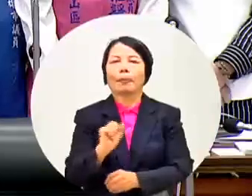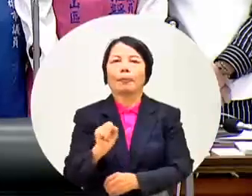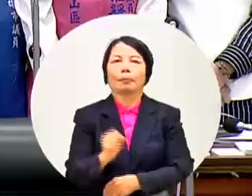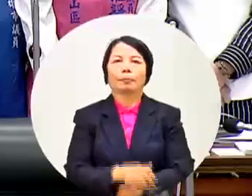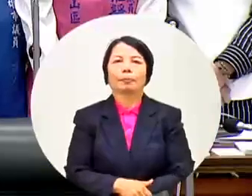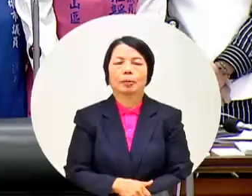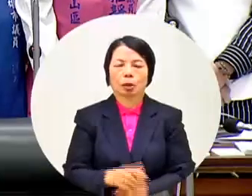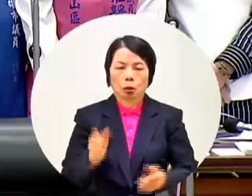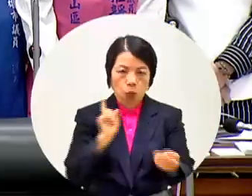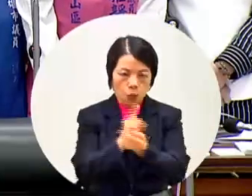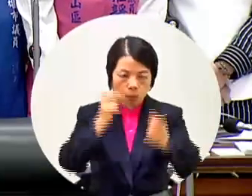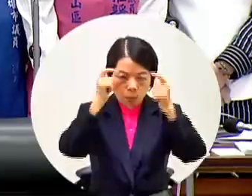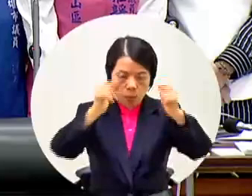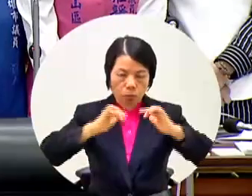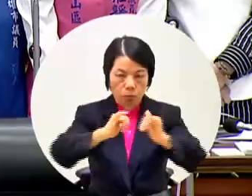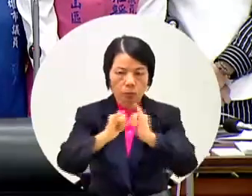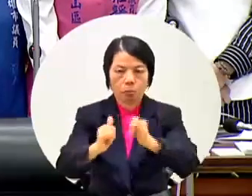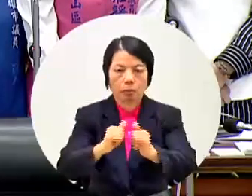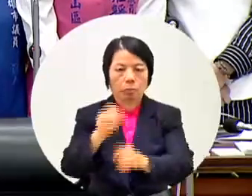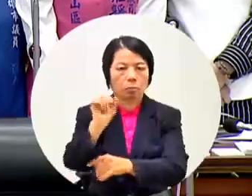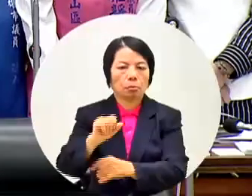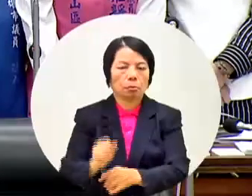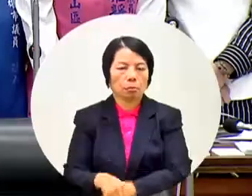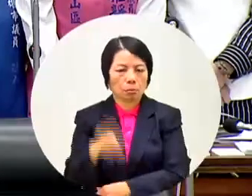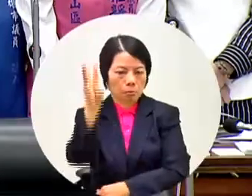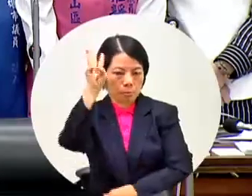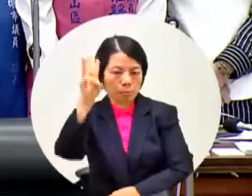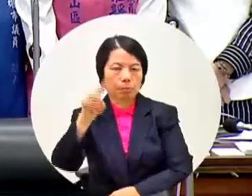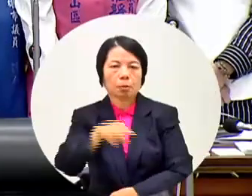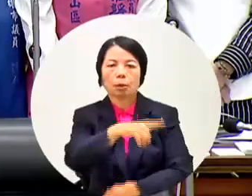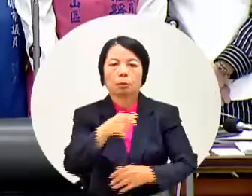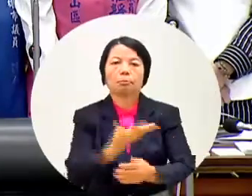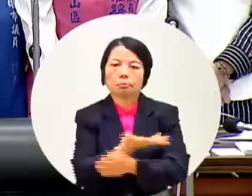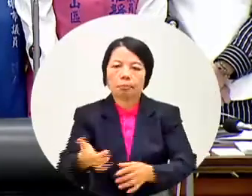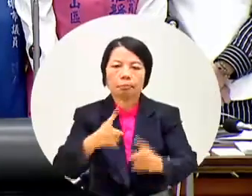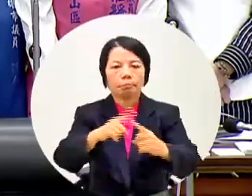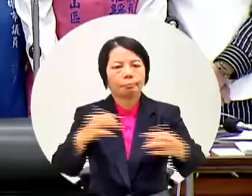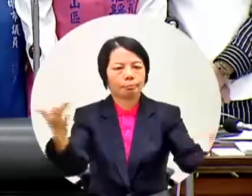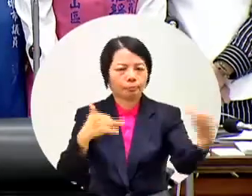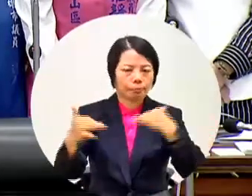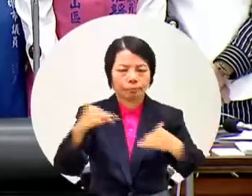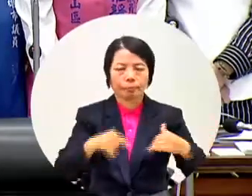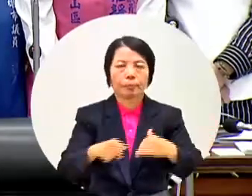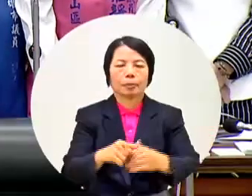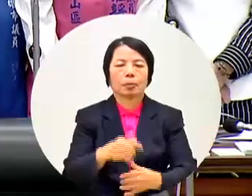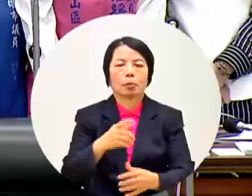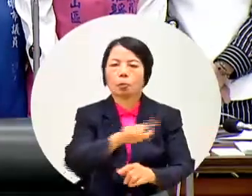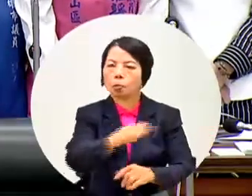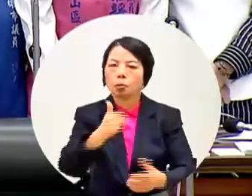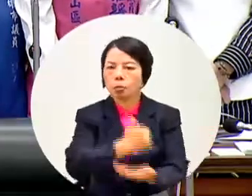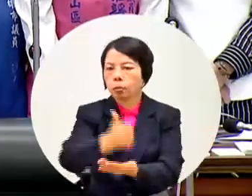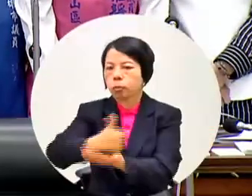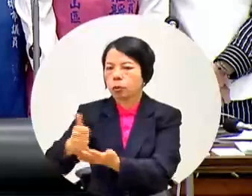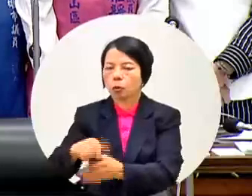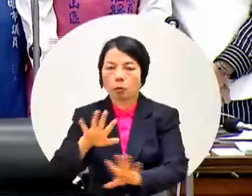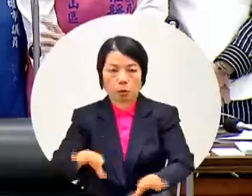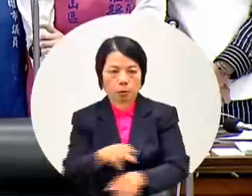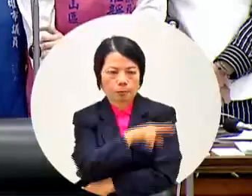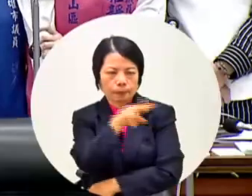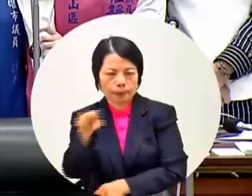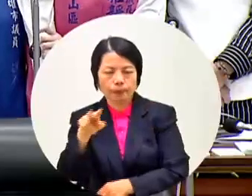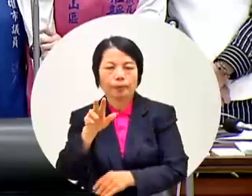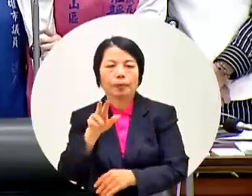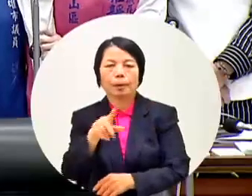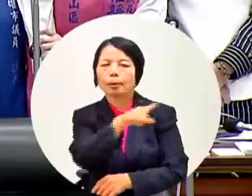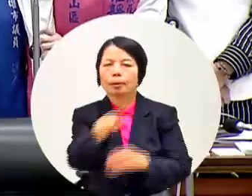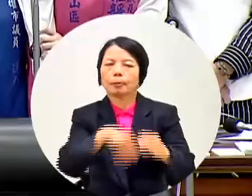要让人进来，要让货出去，我们全部都开始看到了。我们希望韩市长你继续